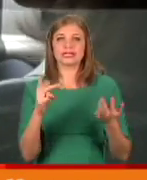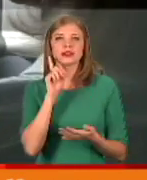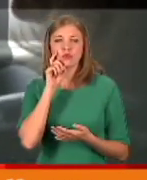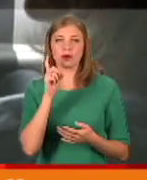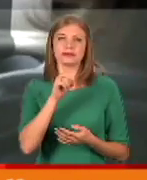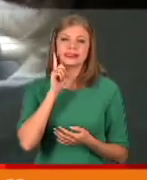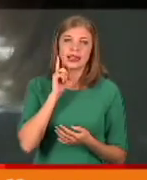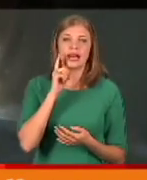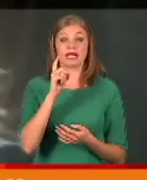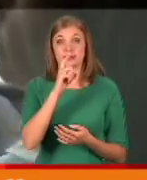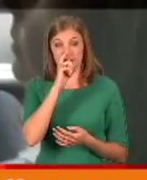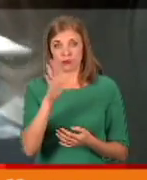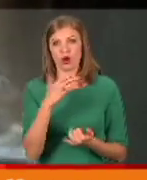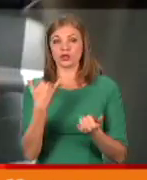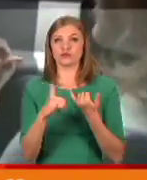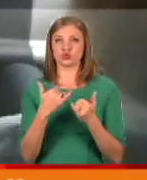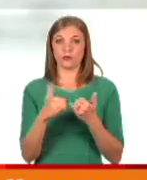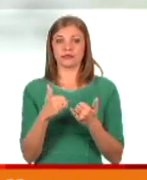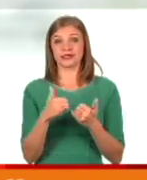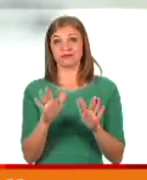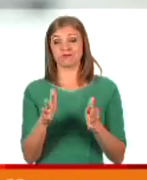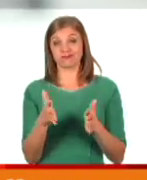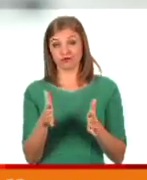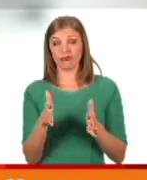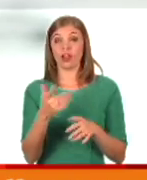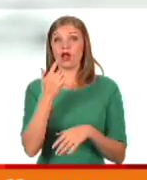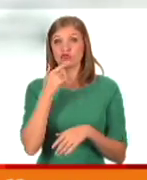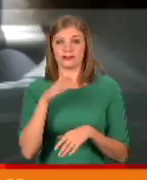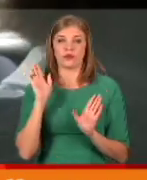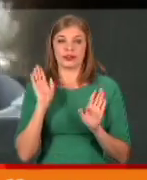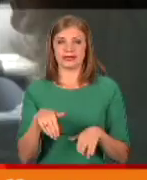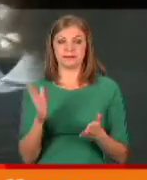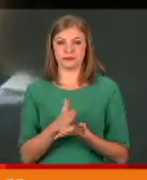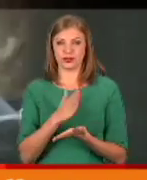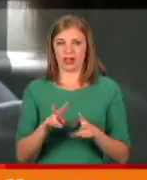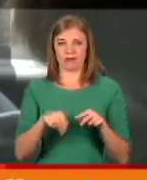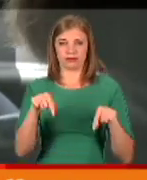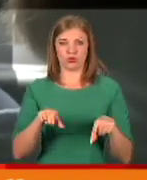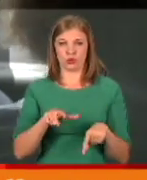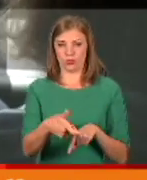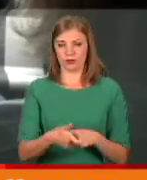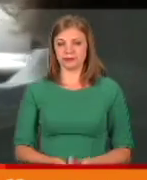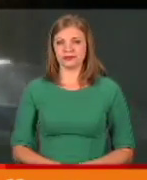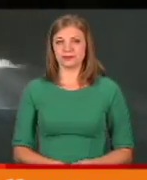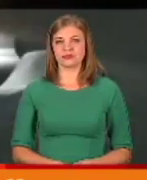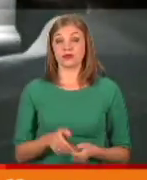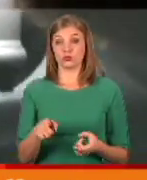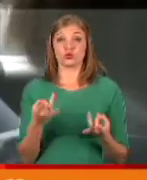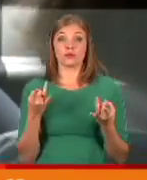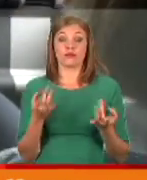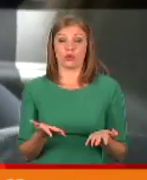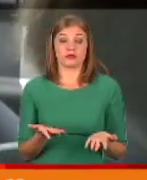Там зеленим, непогані, жовтим. Гірші, червоним, ось такі, як тут. Так, тут